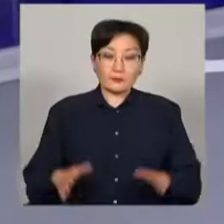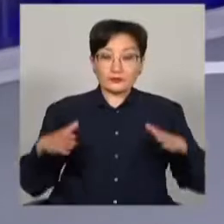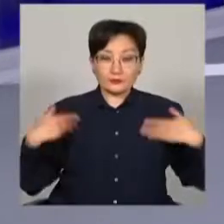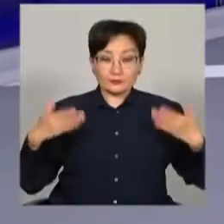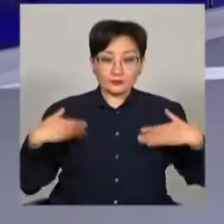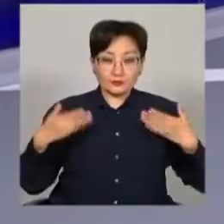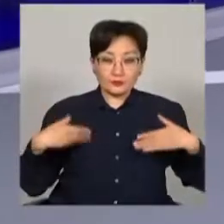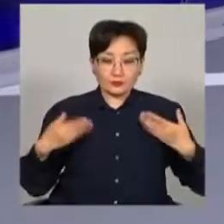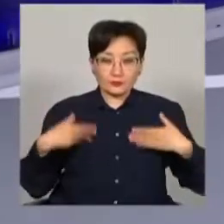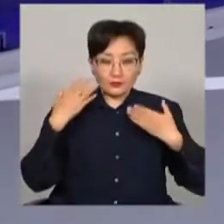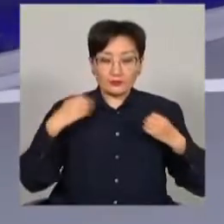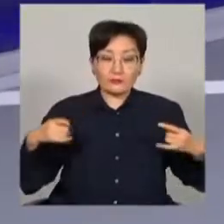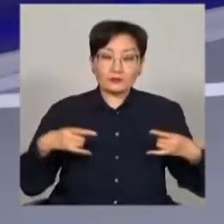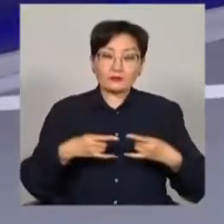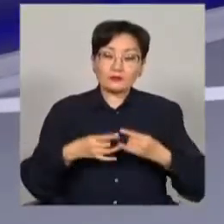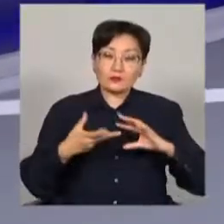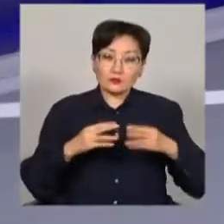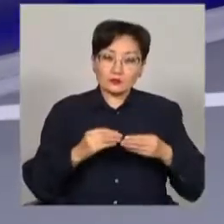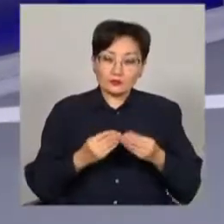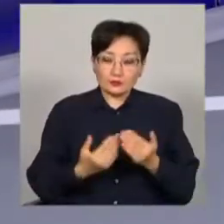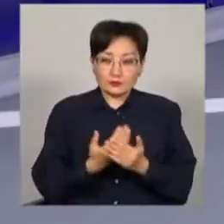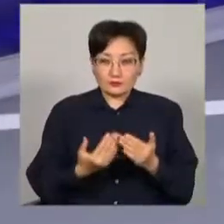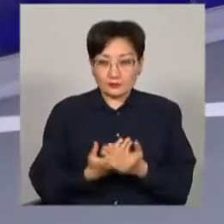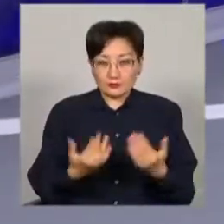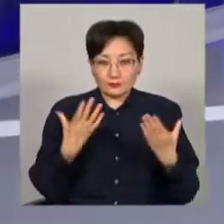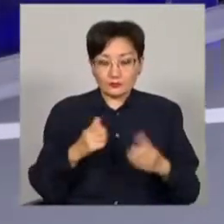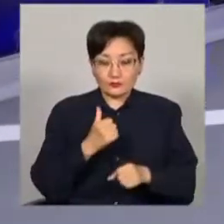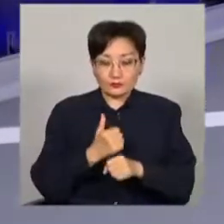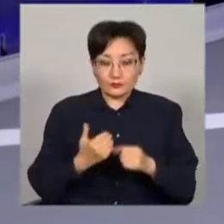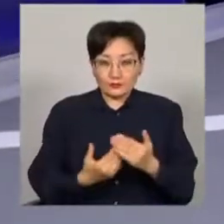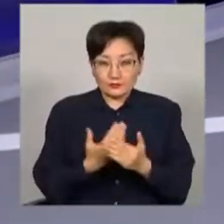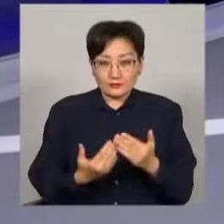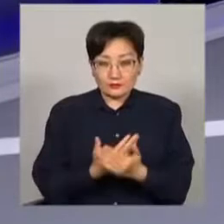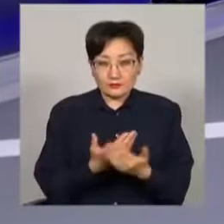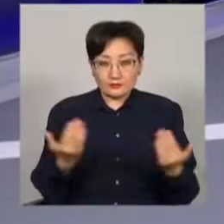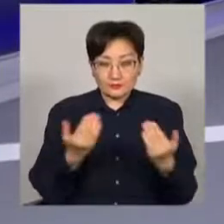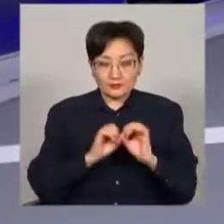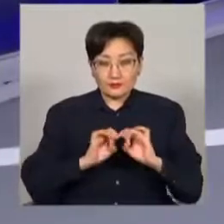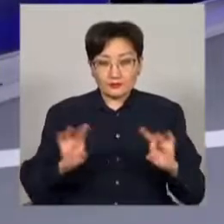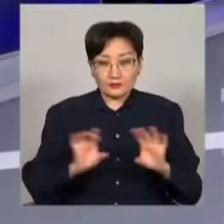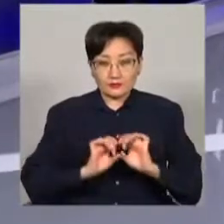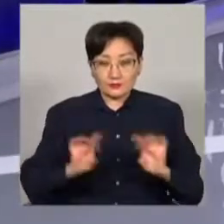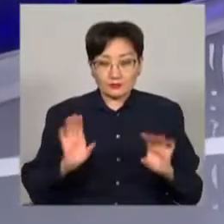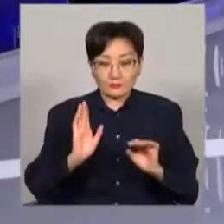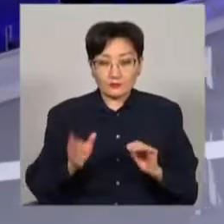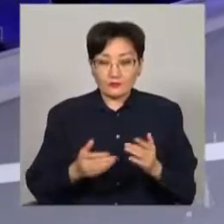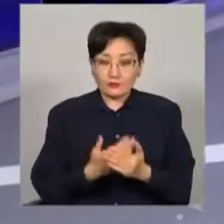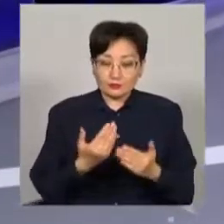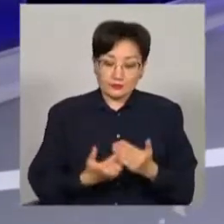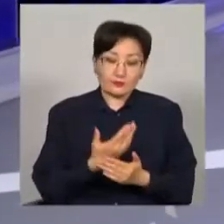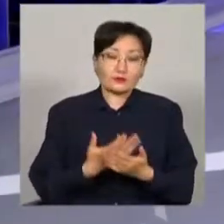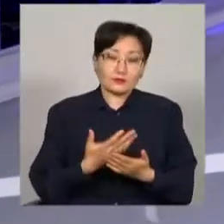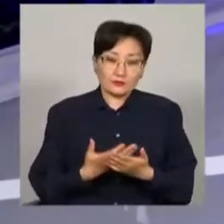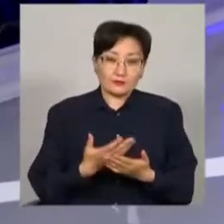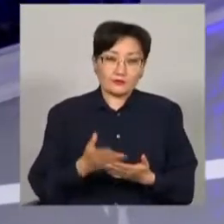Assalamu alaikum, kurmetti körermen. Almaty arnasının tikeli efirinde jañalıktar studiyada men Qayrat Sabitbekulu jäne äriptesim